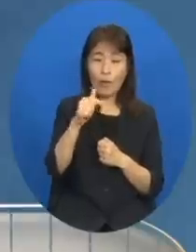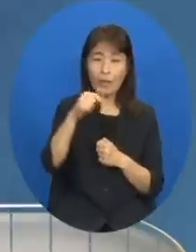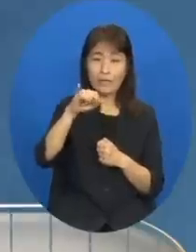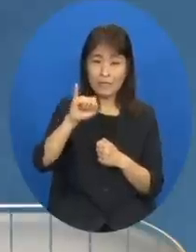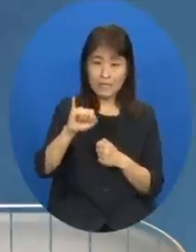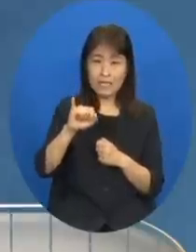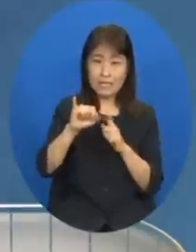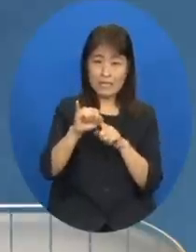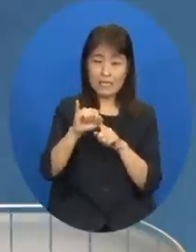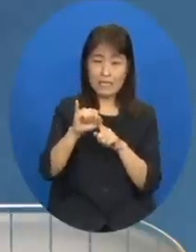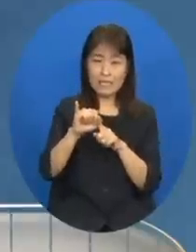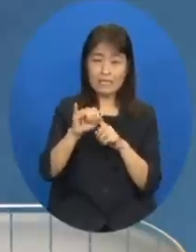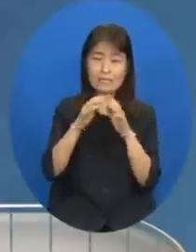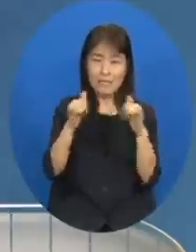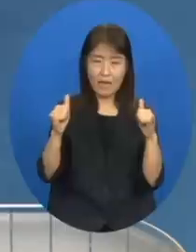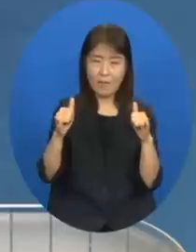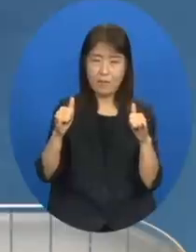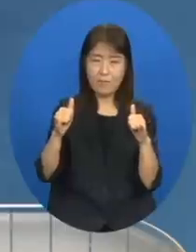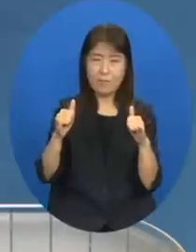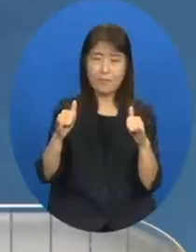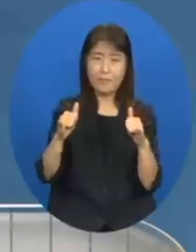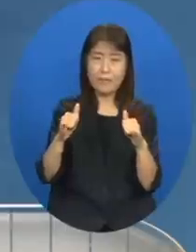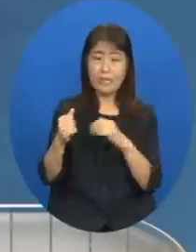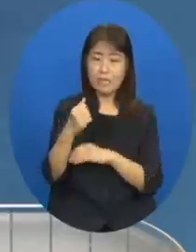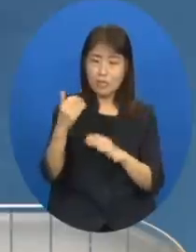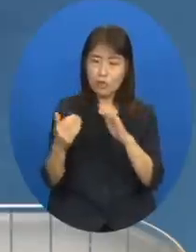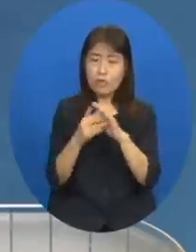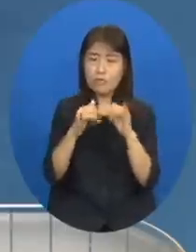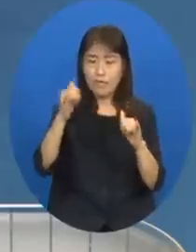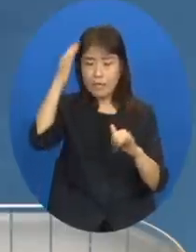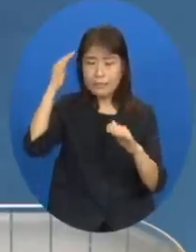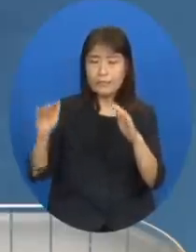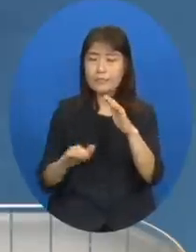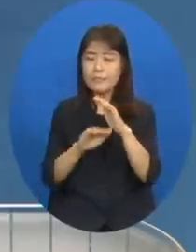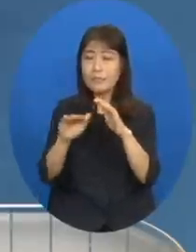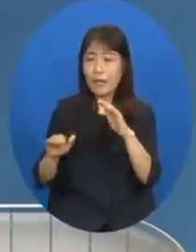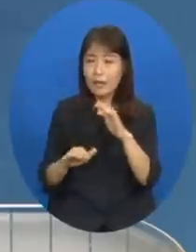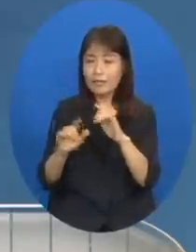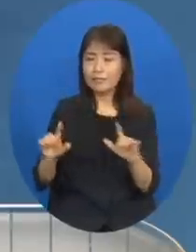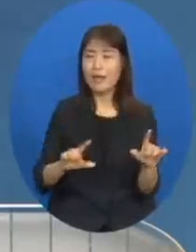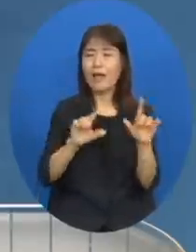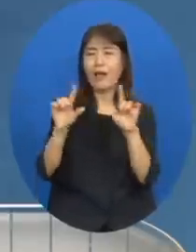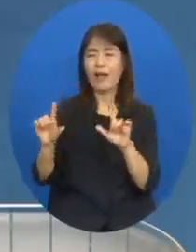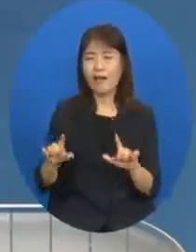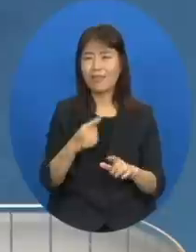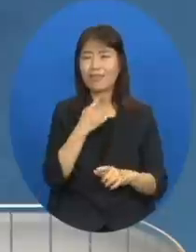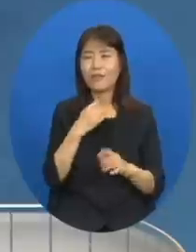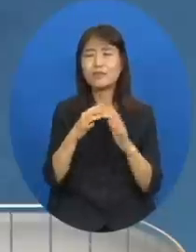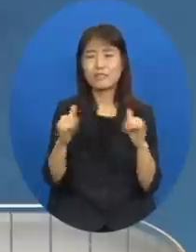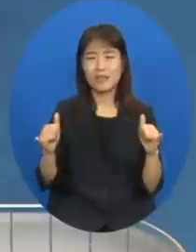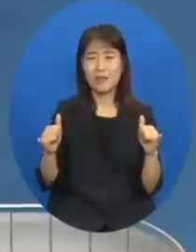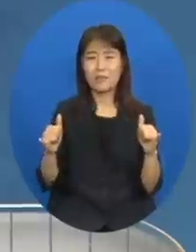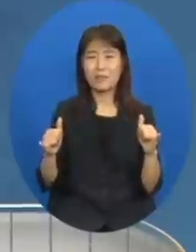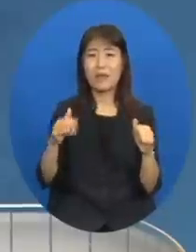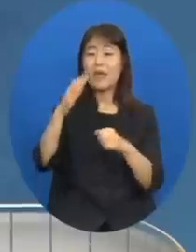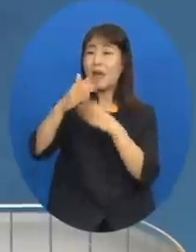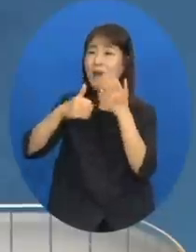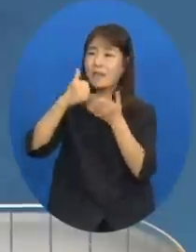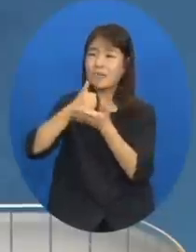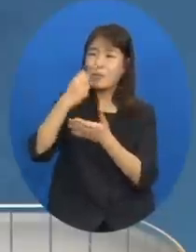전능자의 그늘 아래 살았던 사람입니다 그래서 그는 그 상황 속에서 말할 수 없는 하나님의 보호와